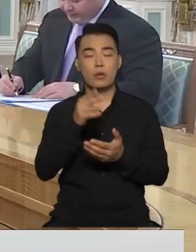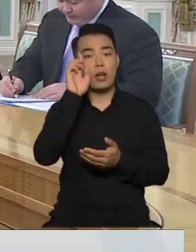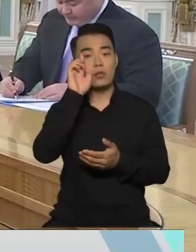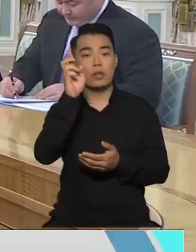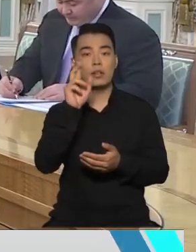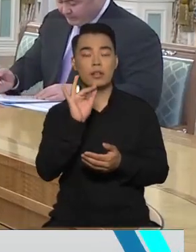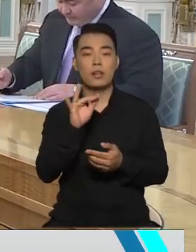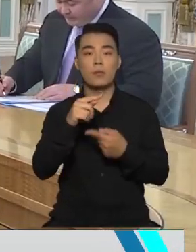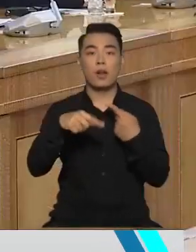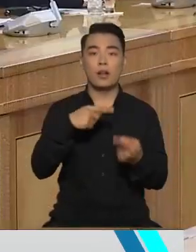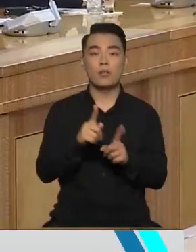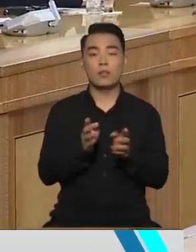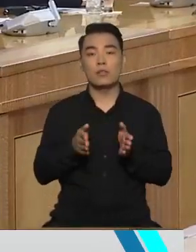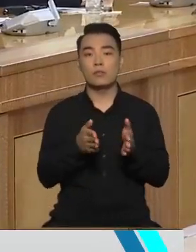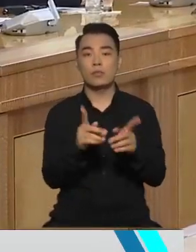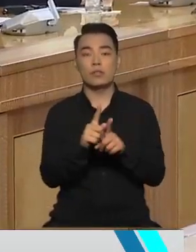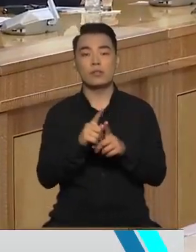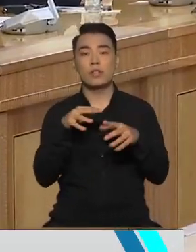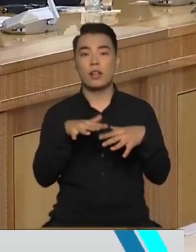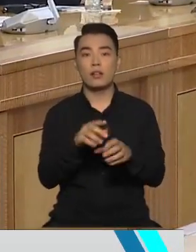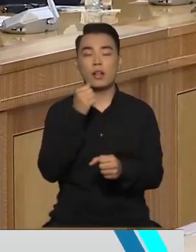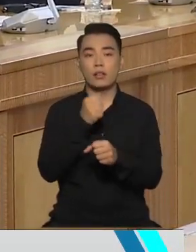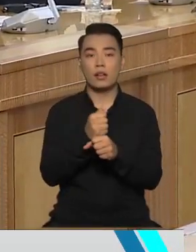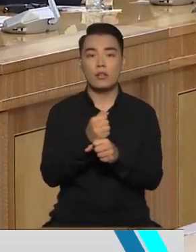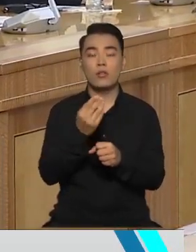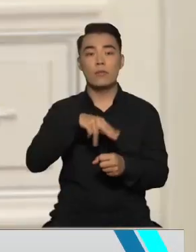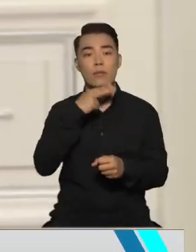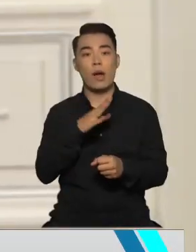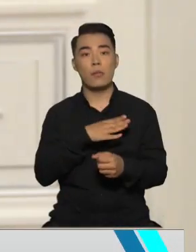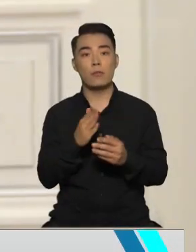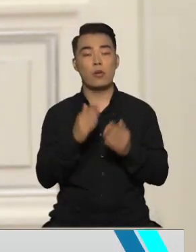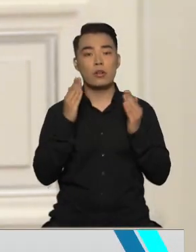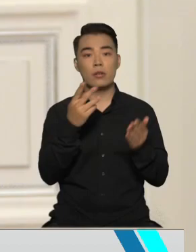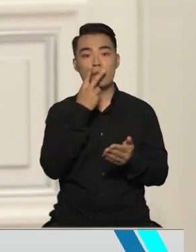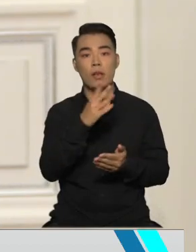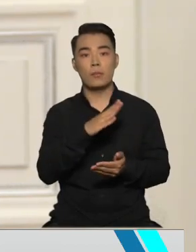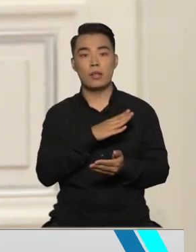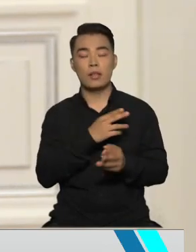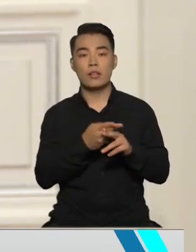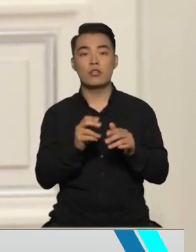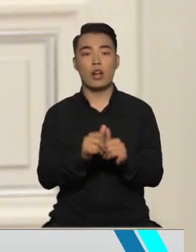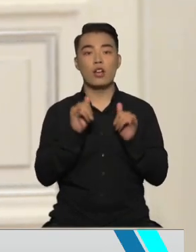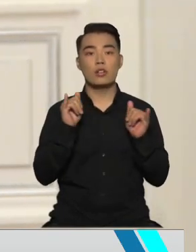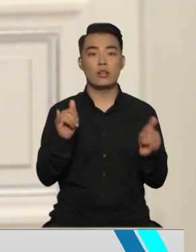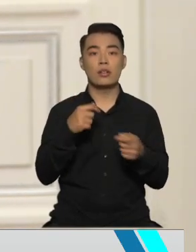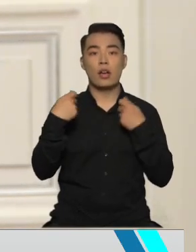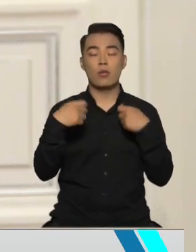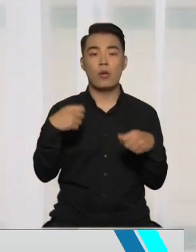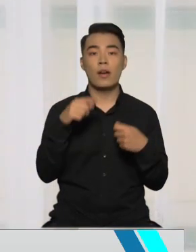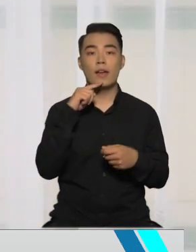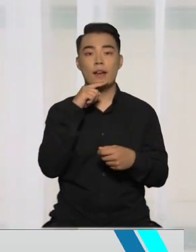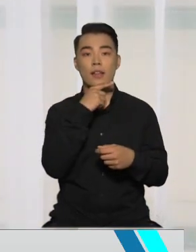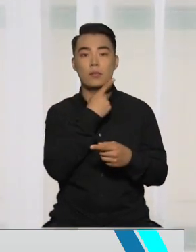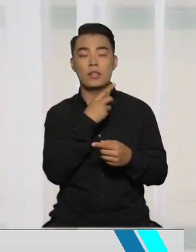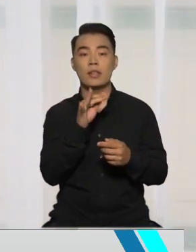государствами и продвижению деловых контактов. Особое внимание собеседники уделили перспективам расширения